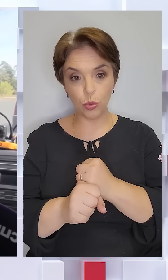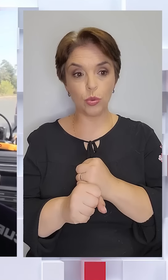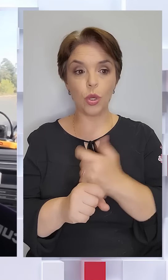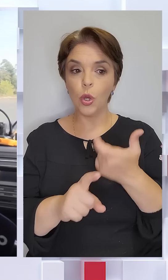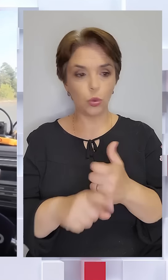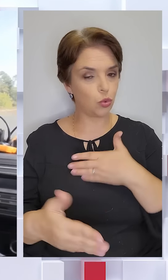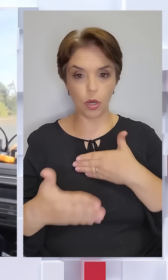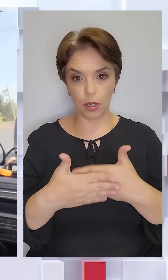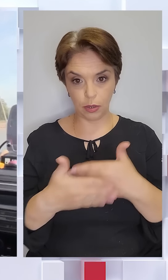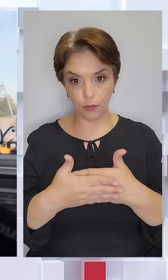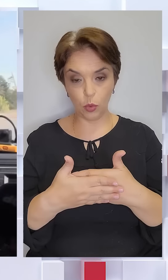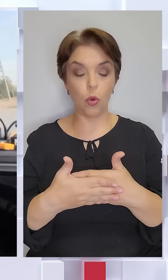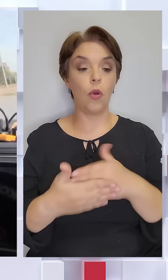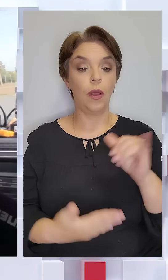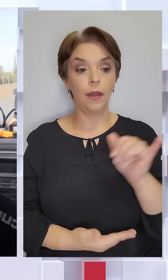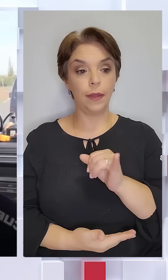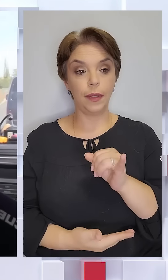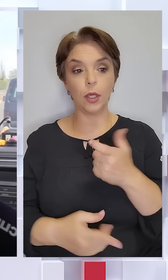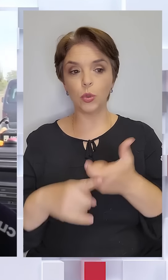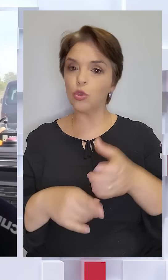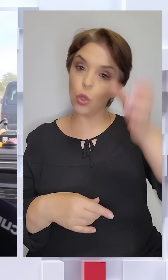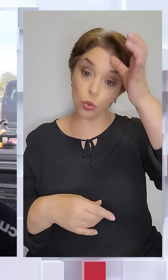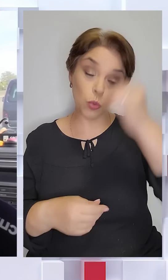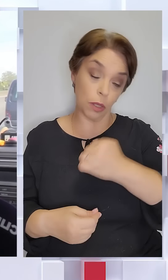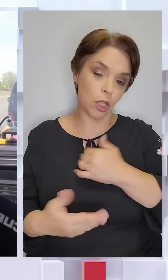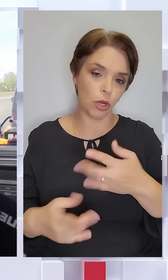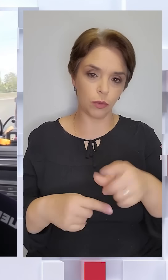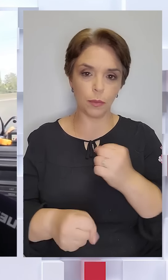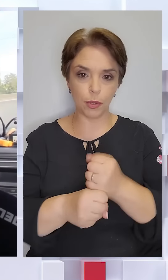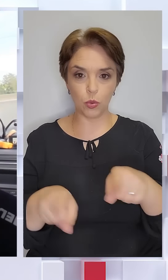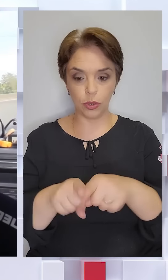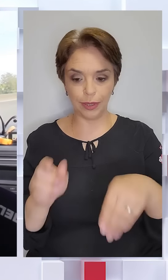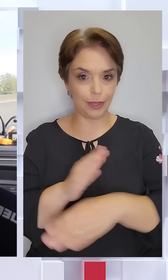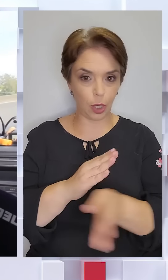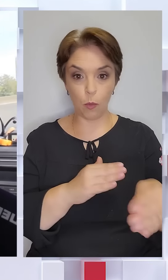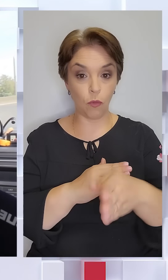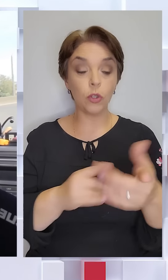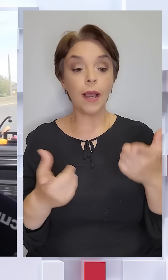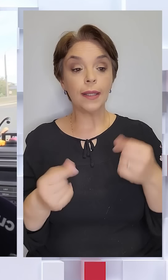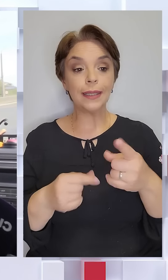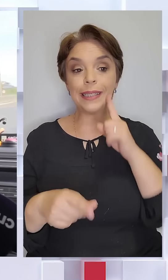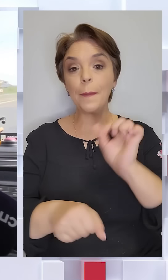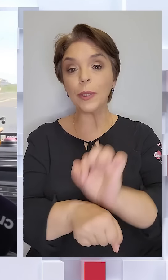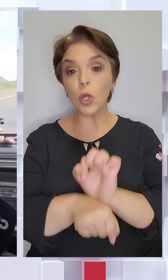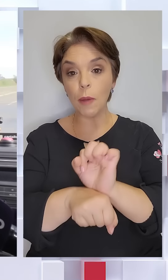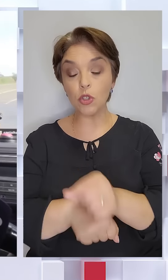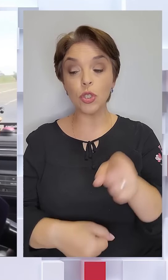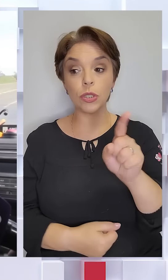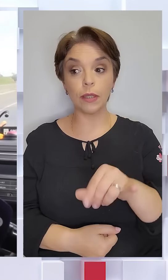працюють дуже активно і дуже розумно, на жаль, вони працюють на таких поворотах, де ти притормажуєш